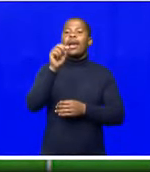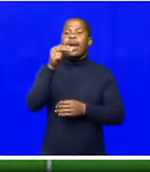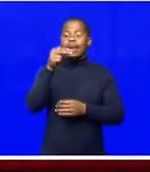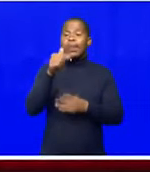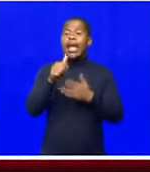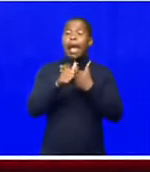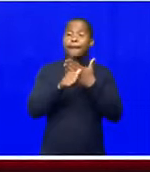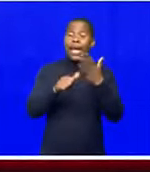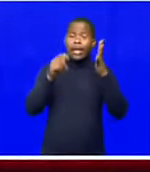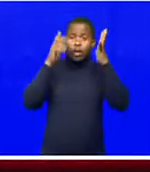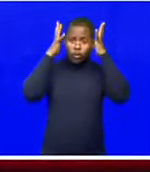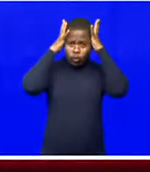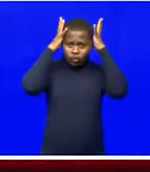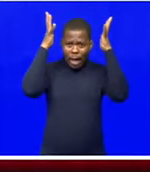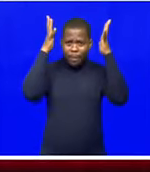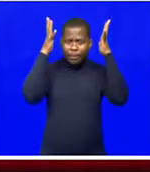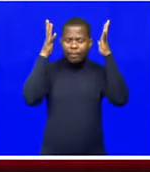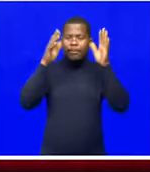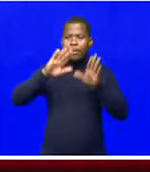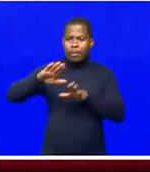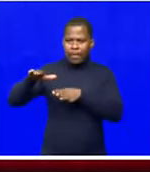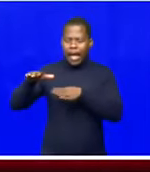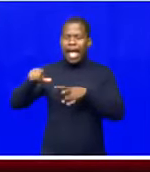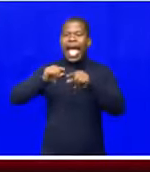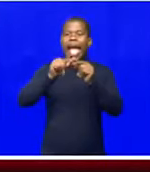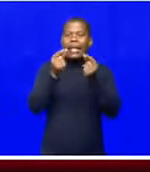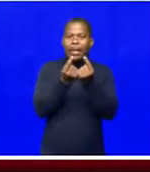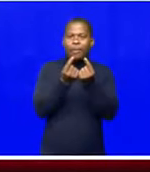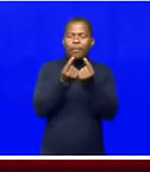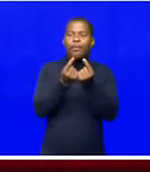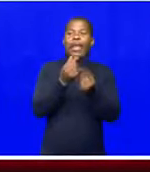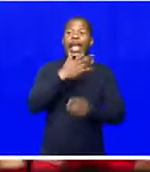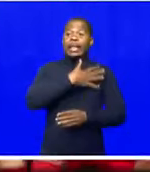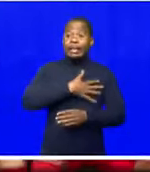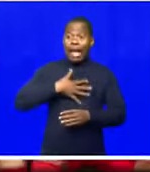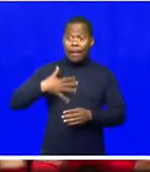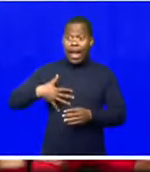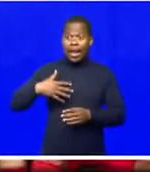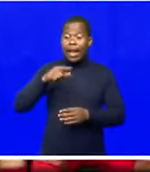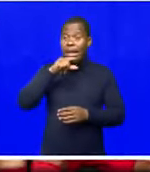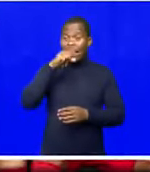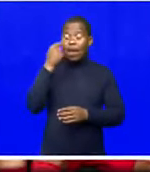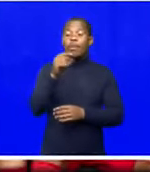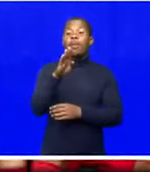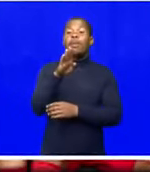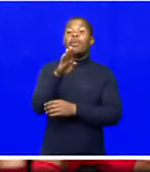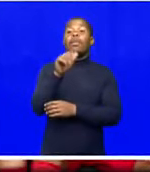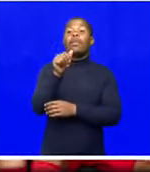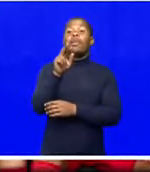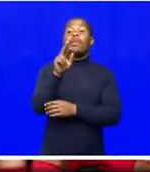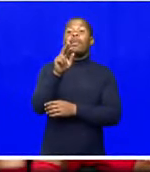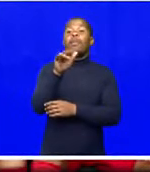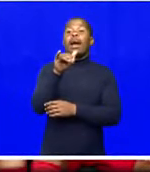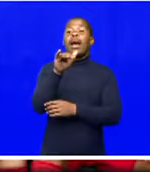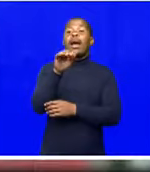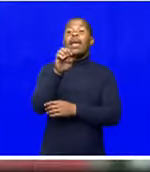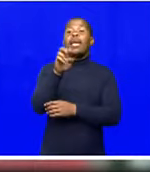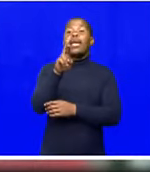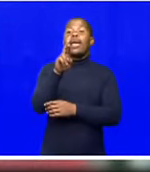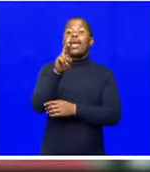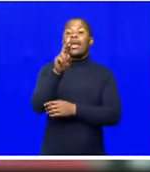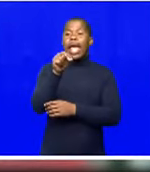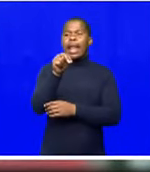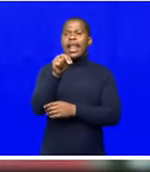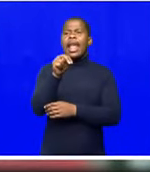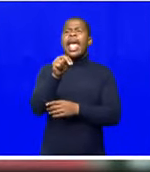losedulu. Licembu leBayern Munich 7 laseJalimane lihlaselwe ngumkhuhlane we-COVID-19 lapho khona kutholakele umdlali